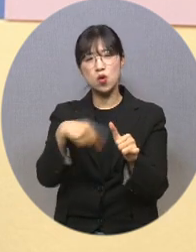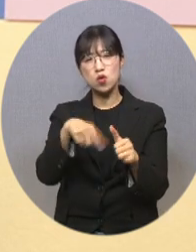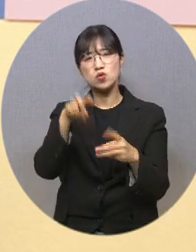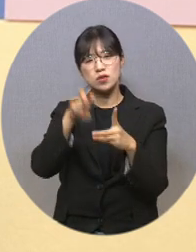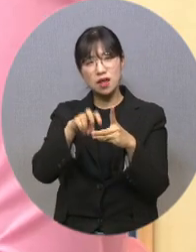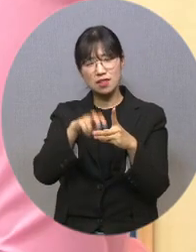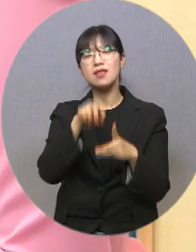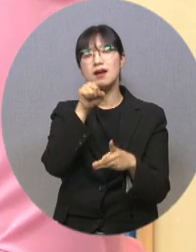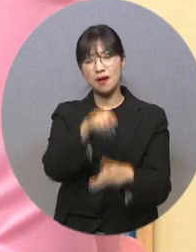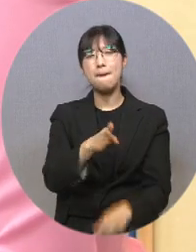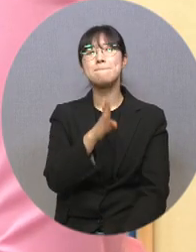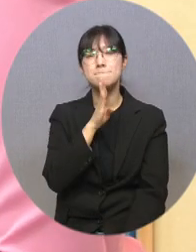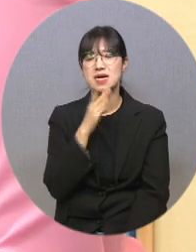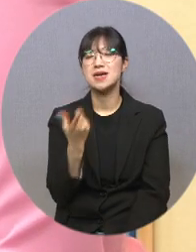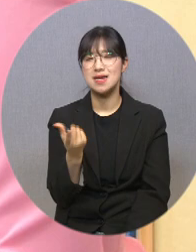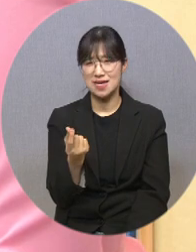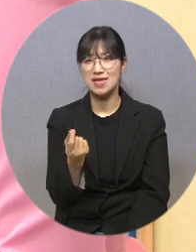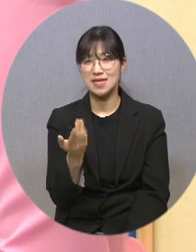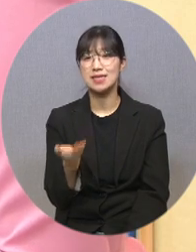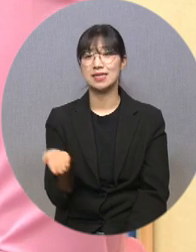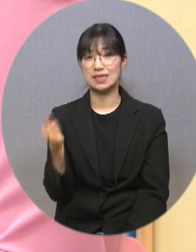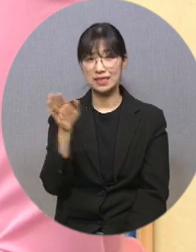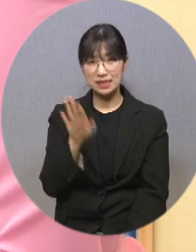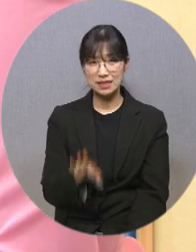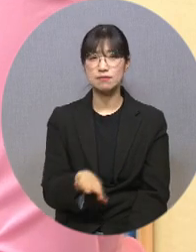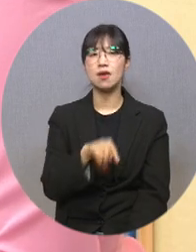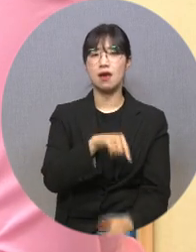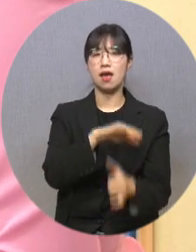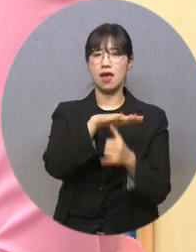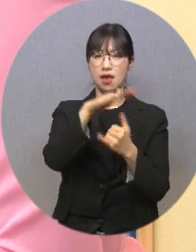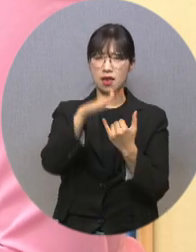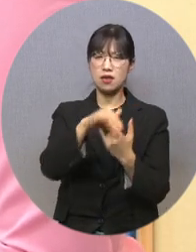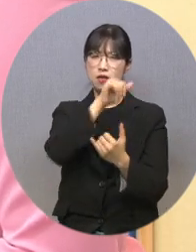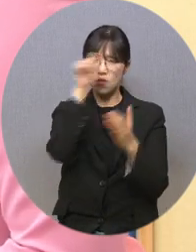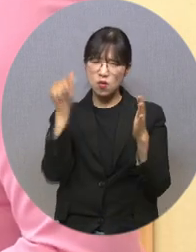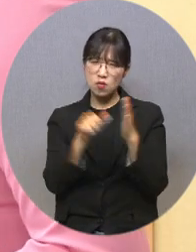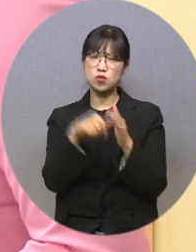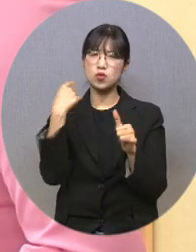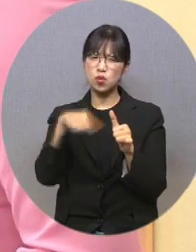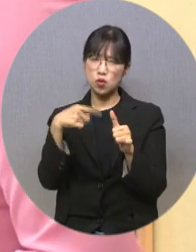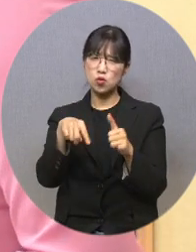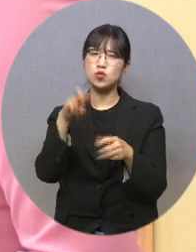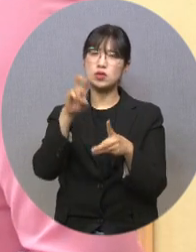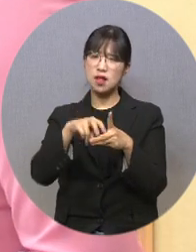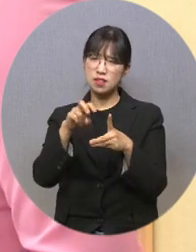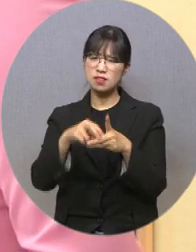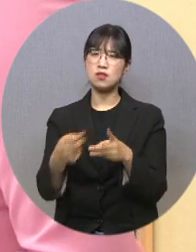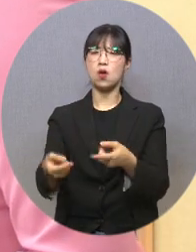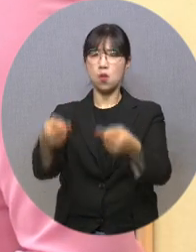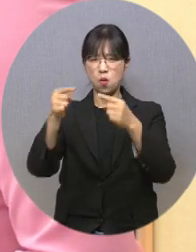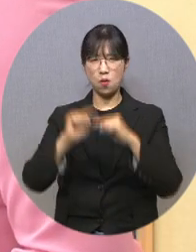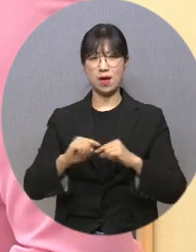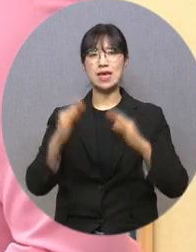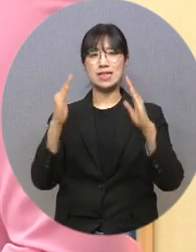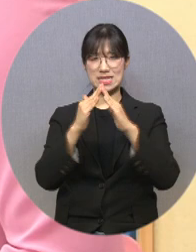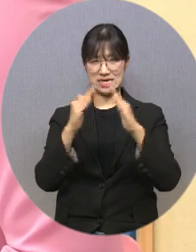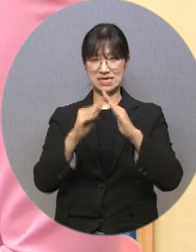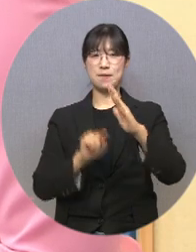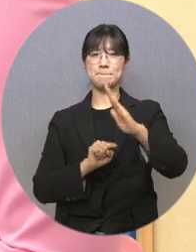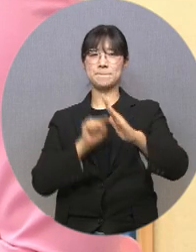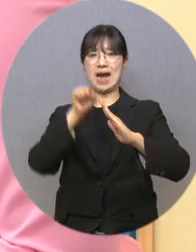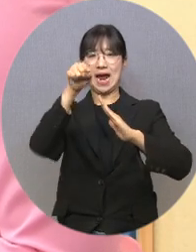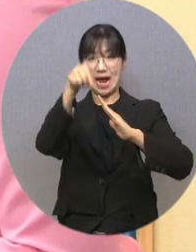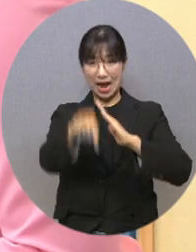평생교육지원센터는 그런 개념도 있지만. 아이들이 그 평생교육지원센터를 오는 그 단계, 집 밖으로